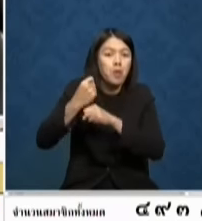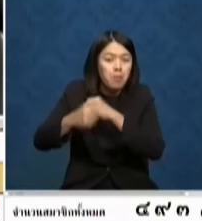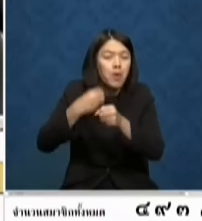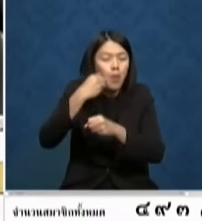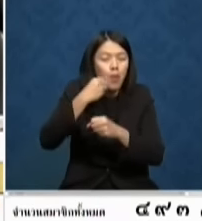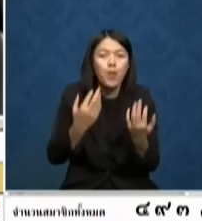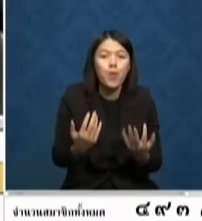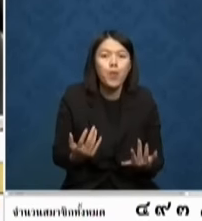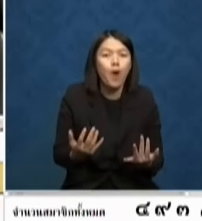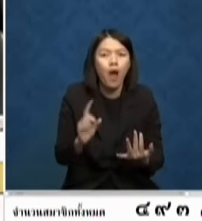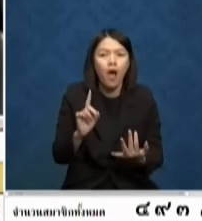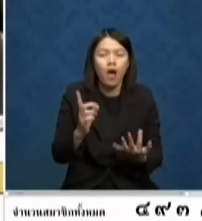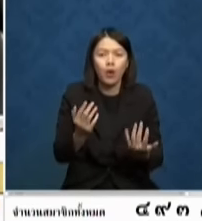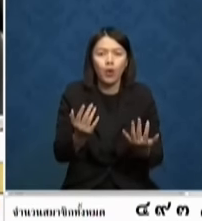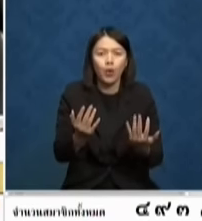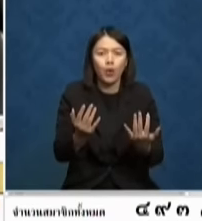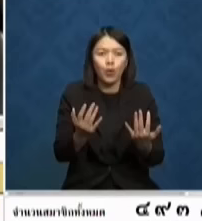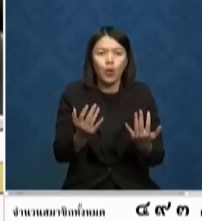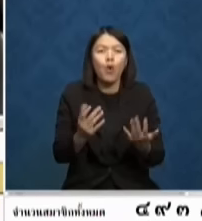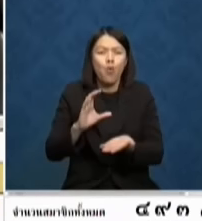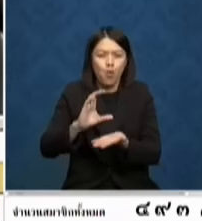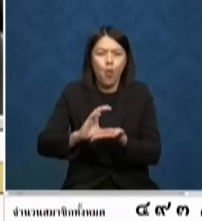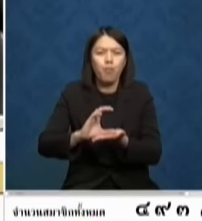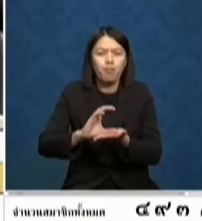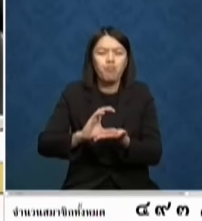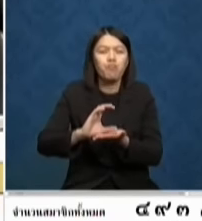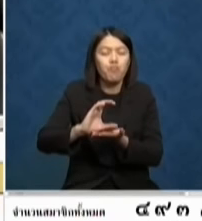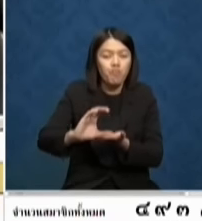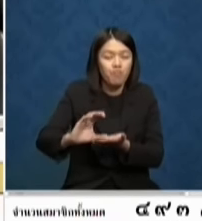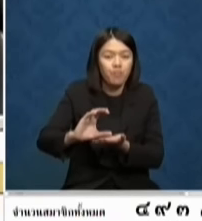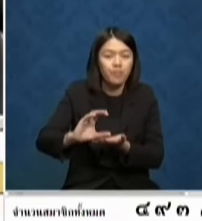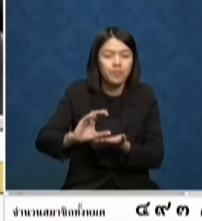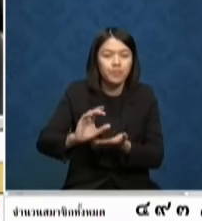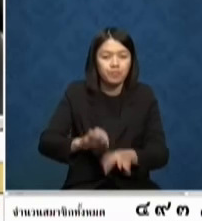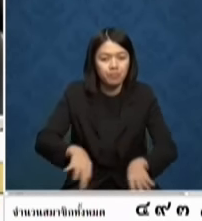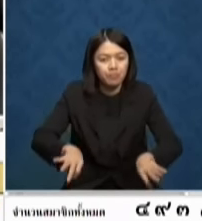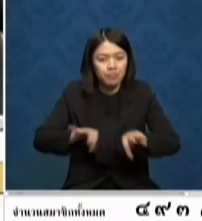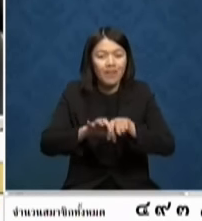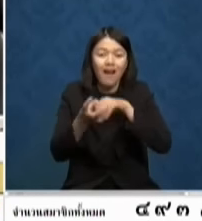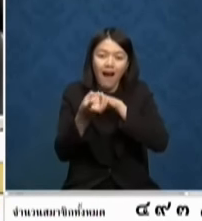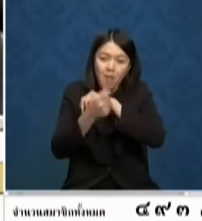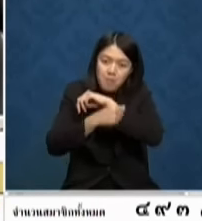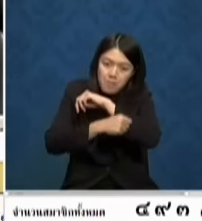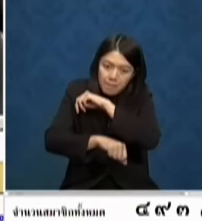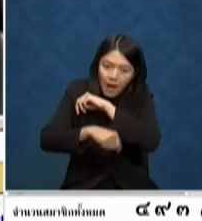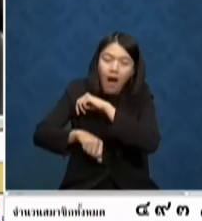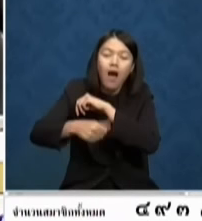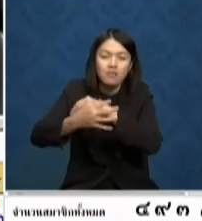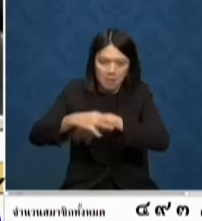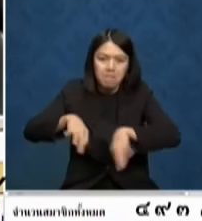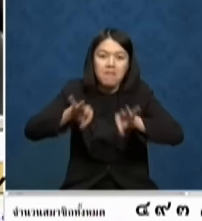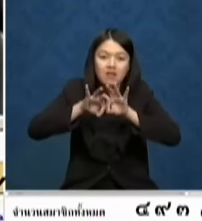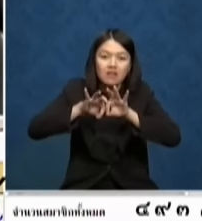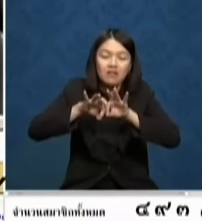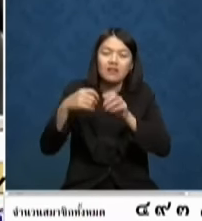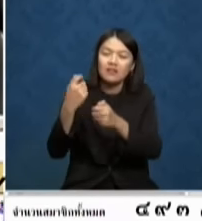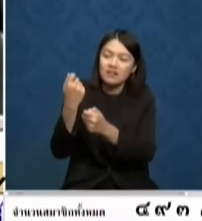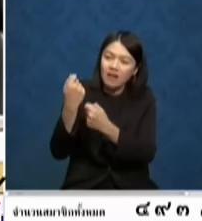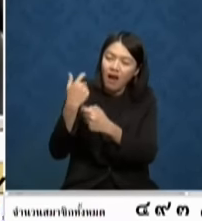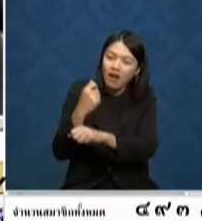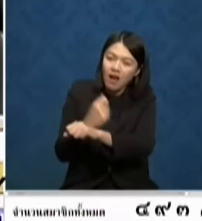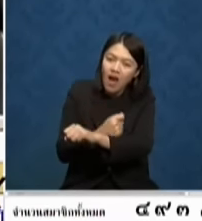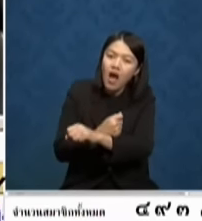ยอยากจะให้เศรษฐกิจมันดีขึ้นในการกระตุ้นเศรษฐกิจเพราะเขาคาดหวังว่า Digital Wallet นี่แหละที่จะเป็นตั